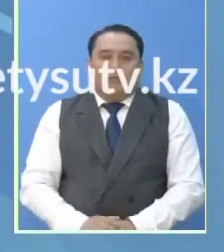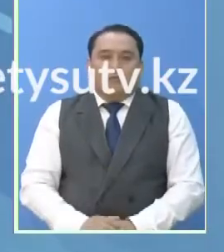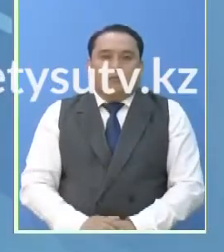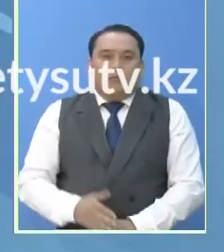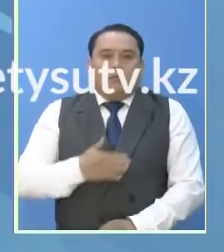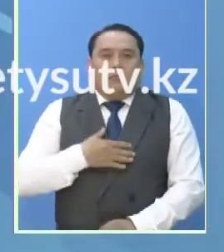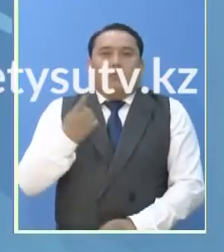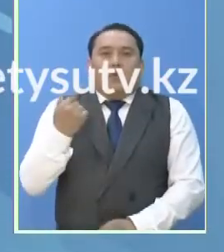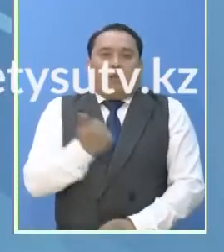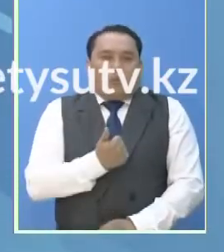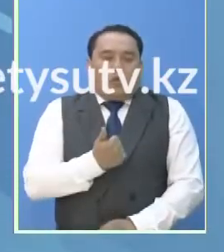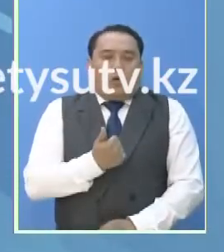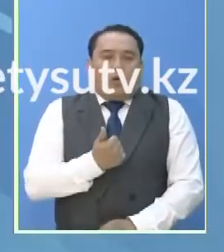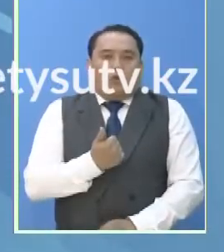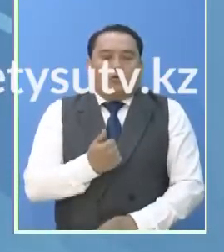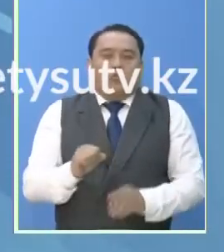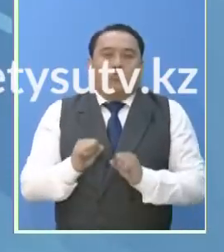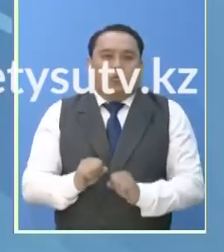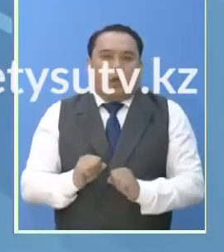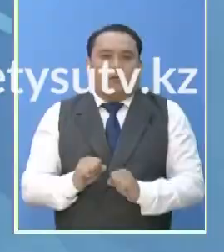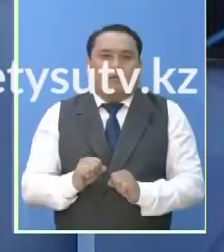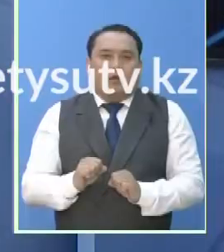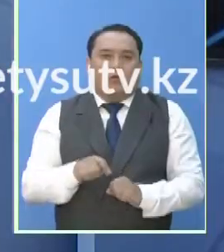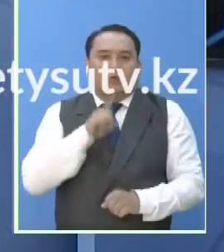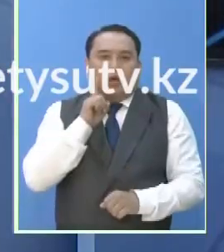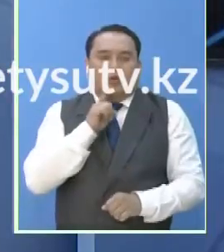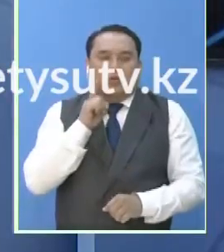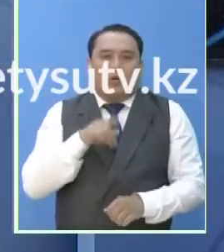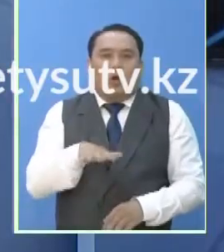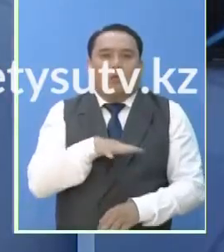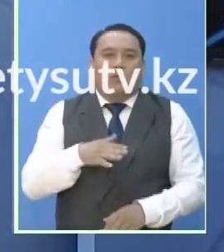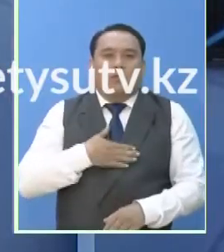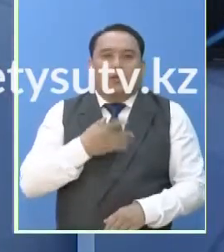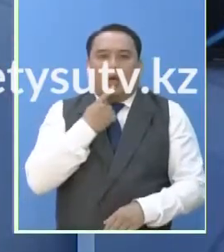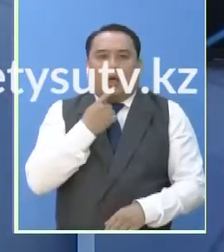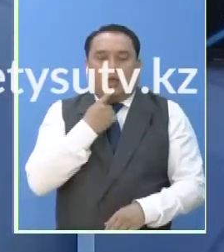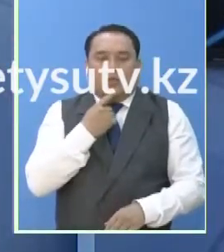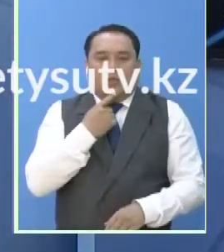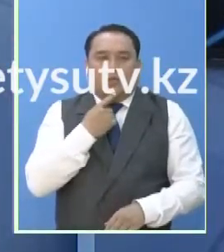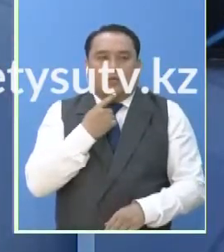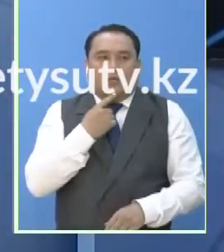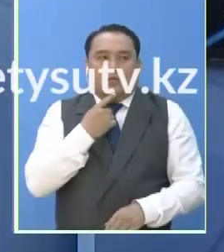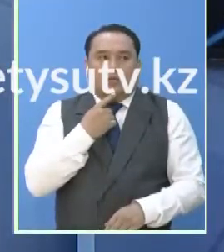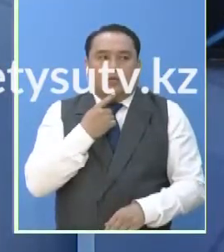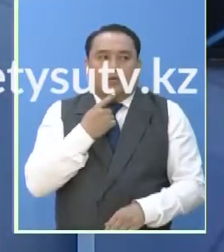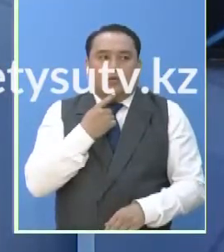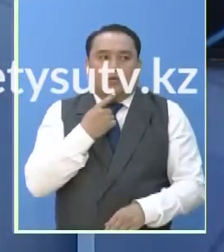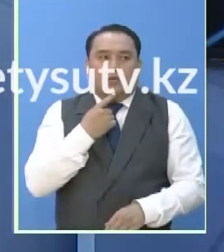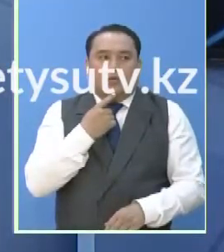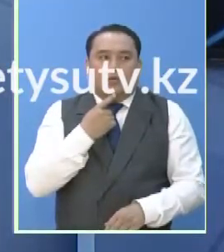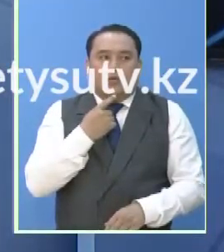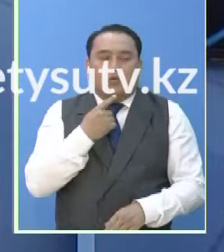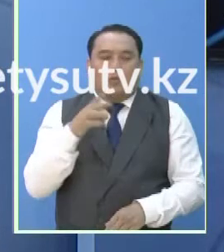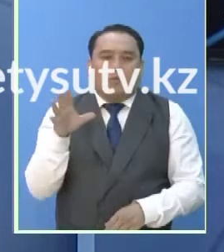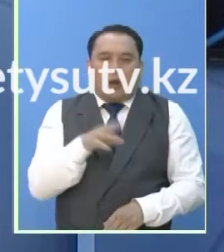Содан бір апта солай ұстап тұрды. Бірақ жасыл аймақта тұрған кезде біз қызыл аймақтың жаңағы шектеулерін